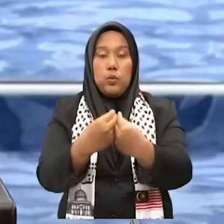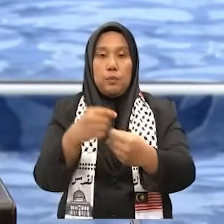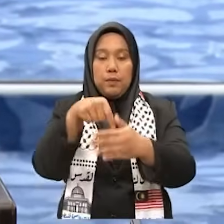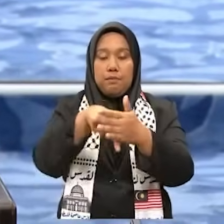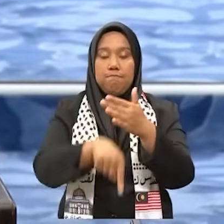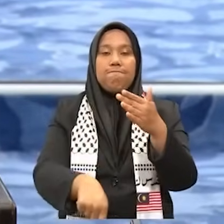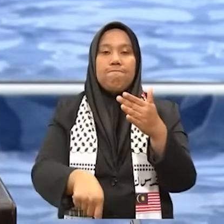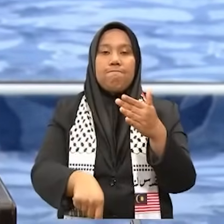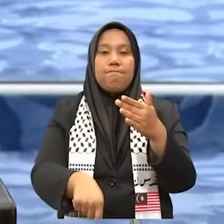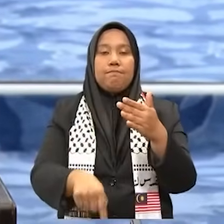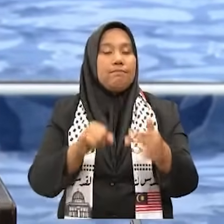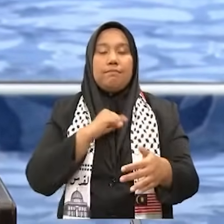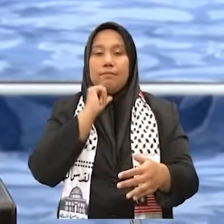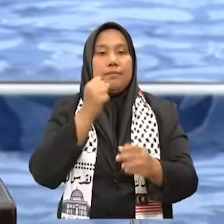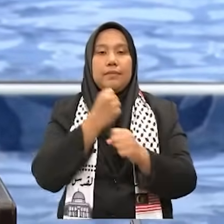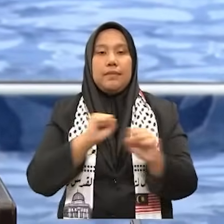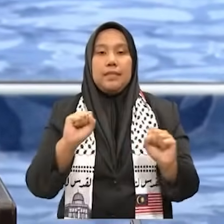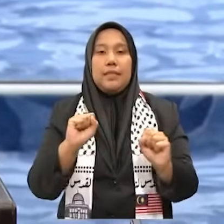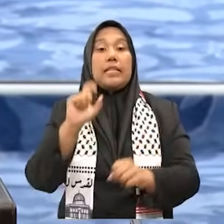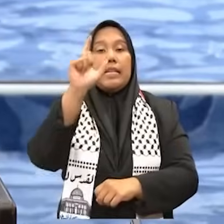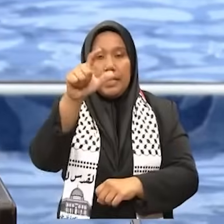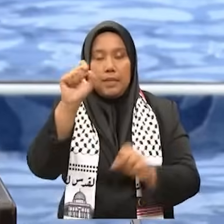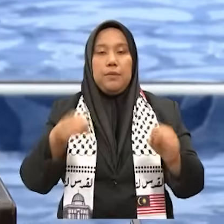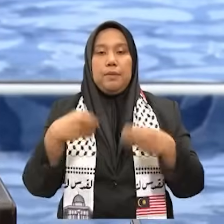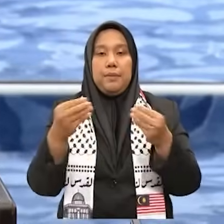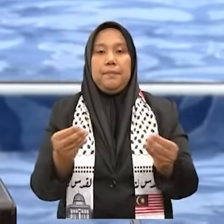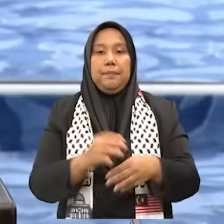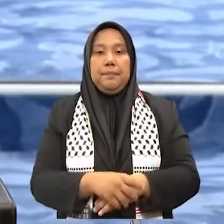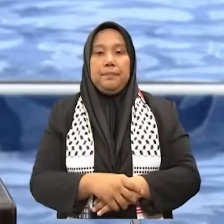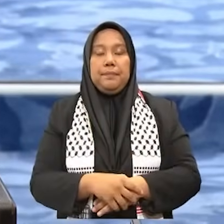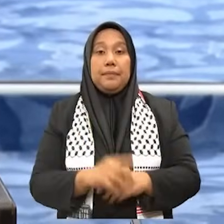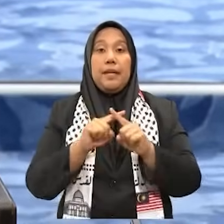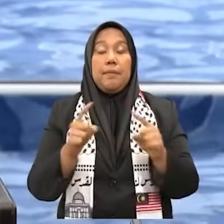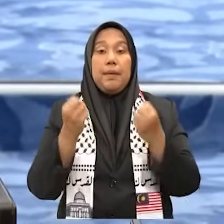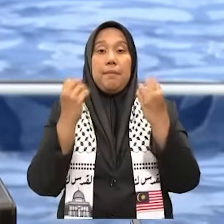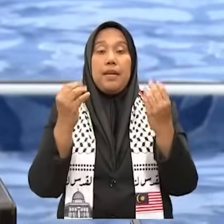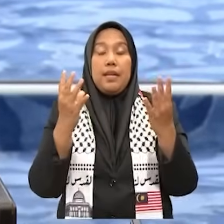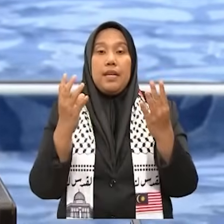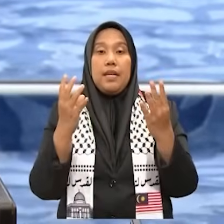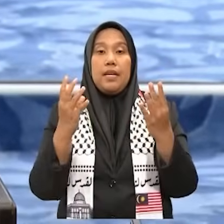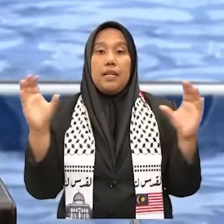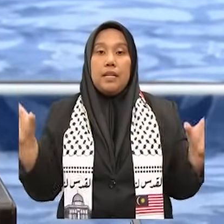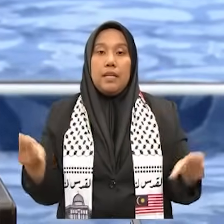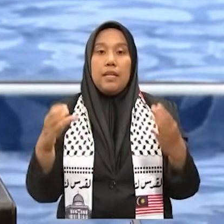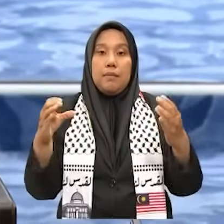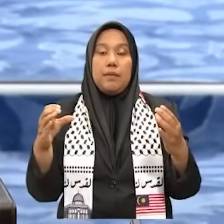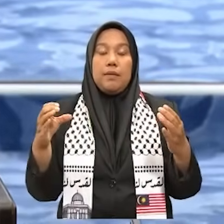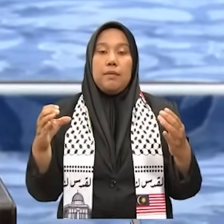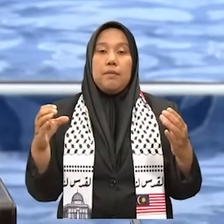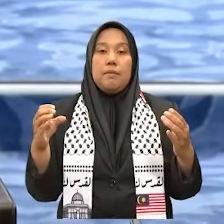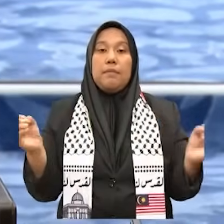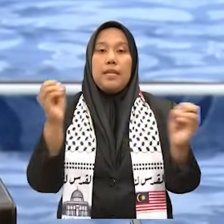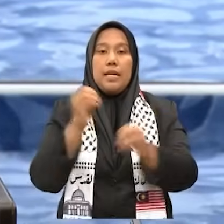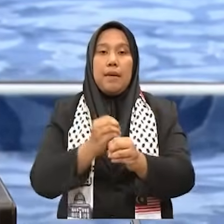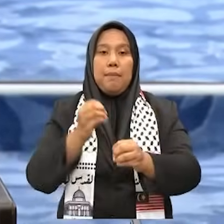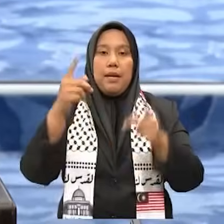tidak sediakan, kita boleh berikan kemudian. Tetapi kebanyakannya dibuat oleh pejabat Perdana Menteri secara